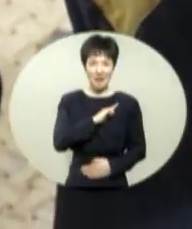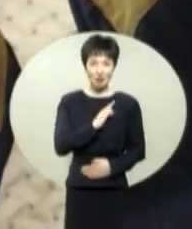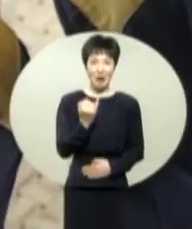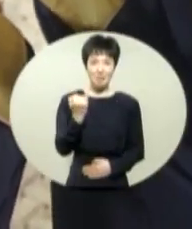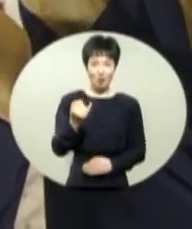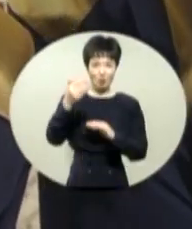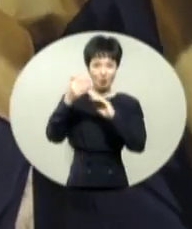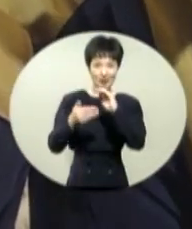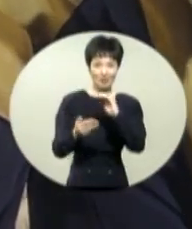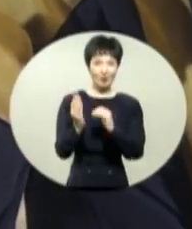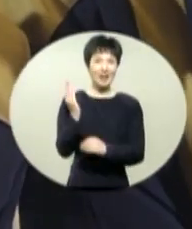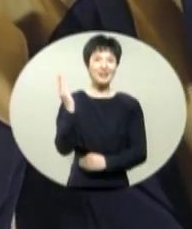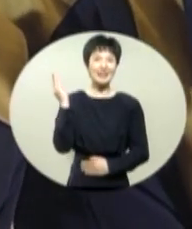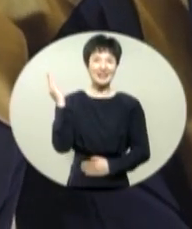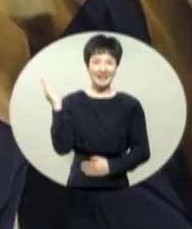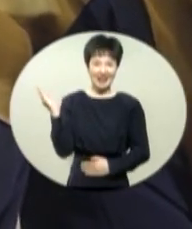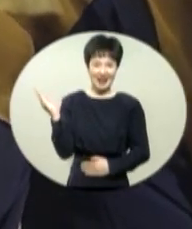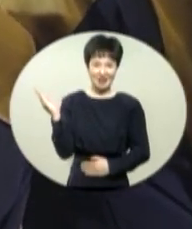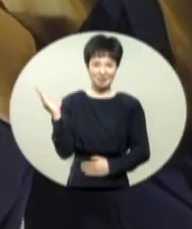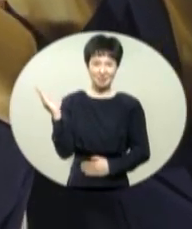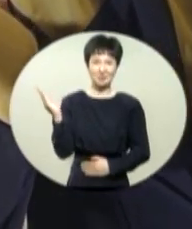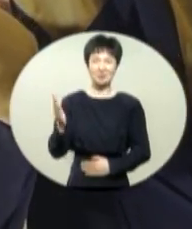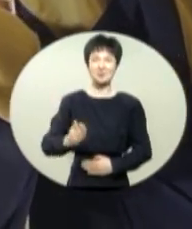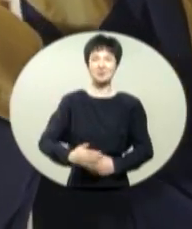ずは美代子さんの作品から。